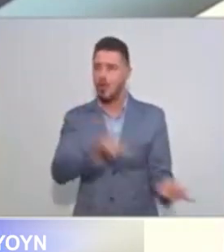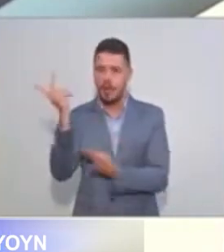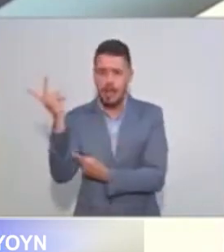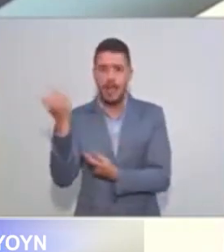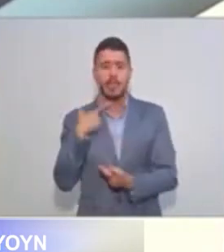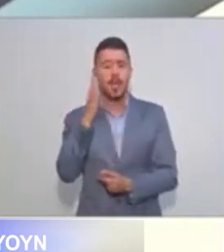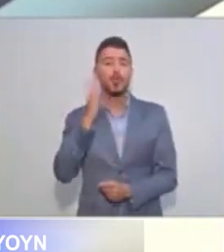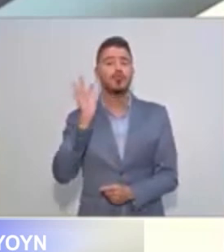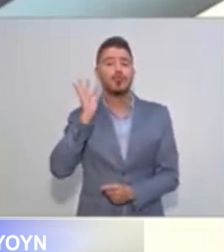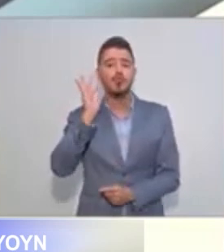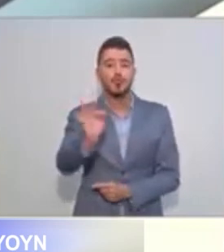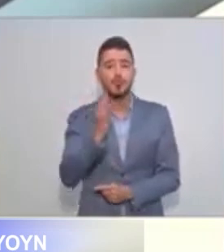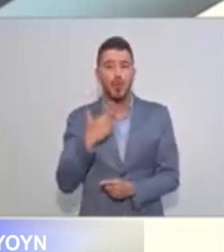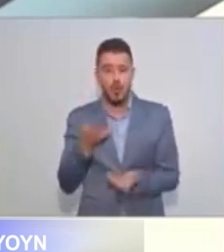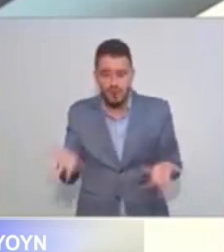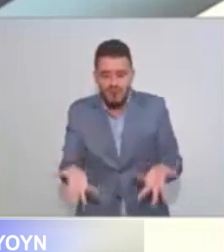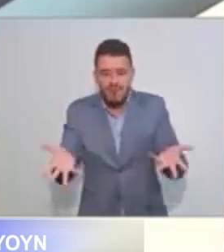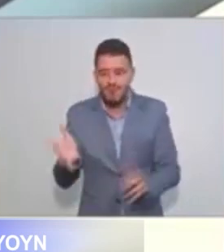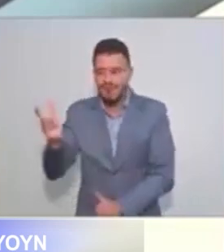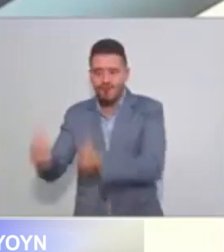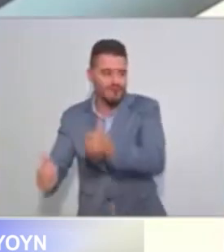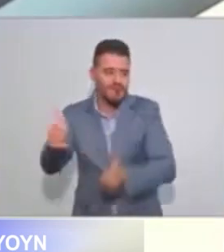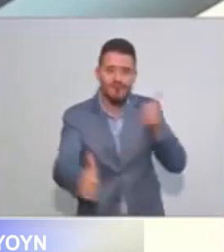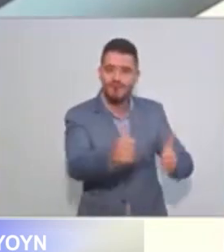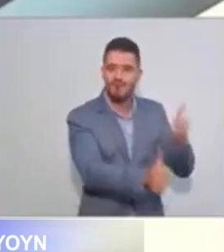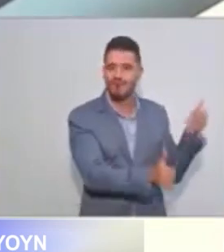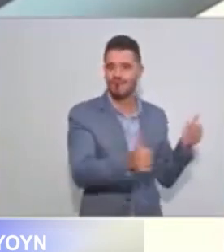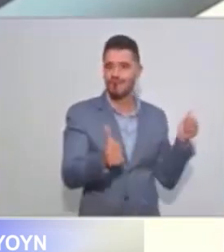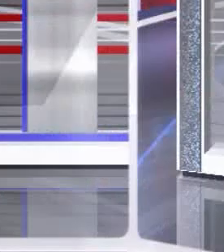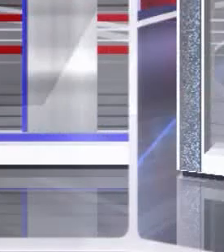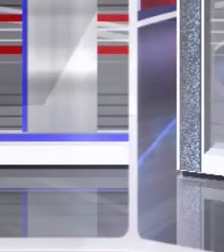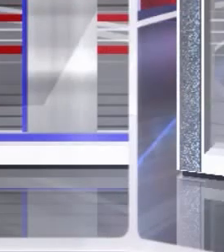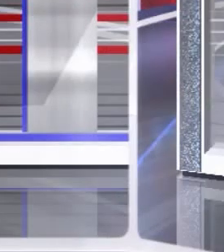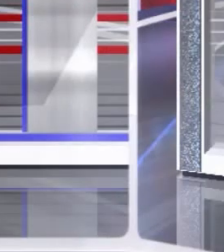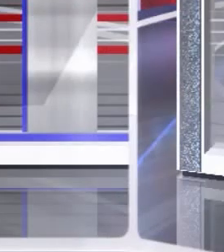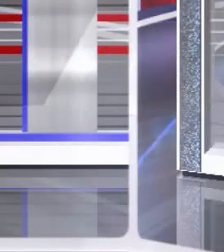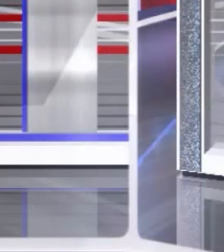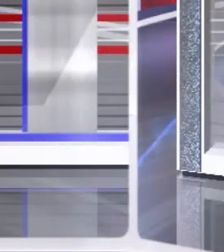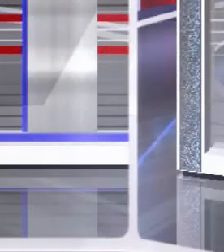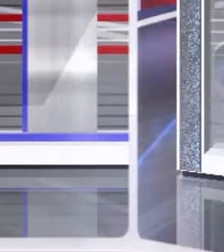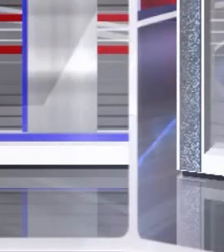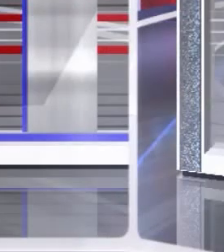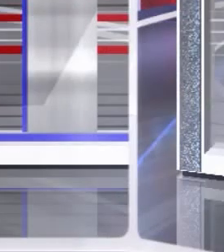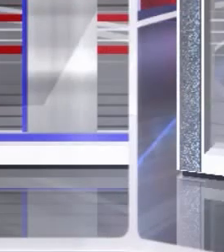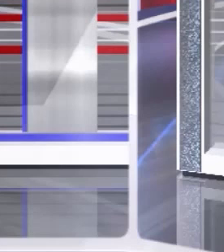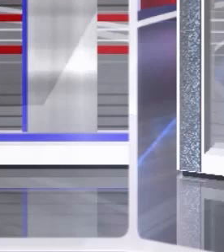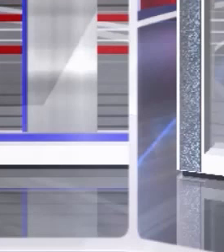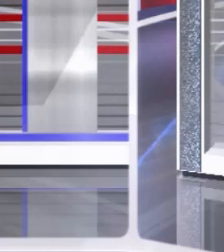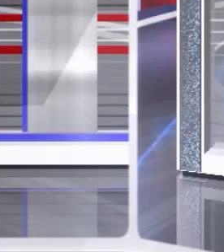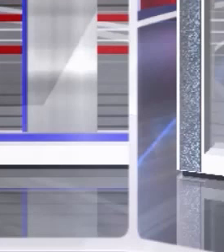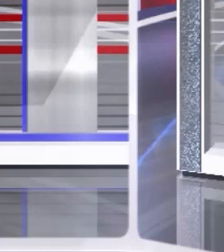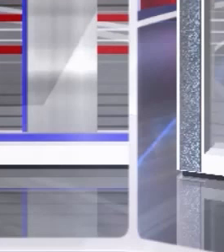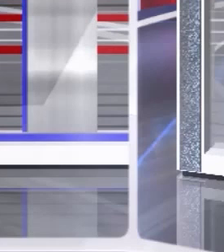πιο ανταγωνιστικές, μεγαλύτερες και πιο παραγωγικές επιχειρήσεις. Με παρέμβαση του Δημοτικού